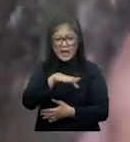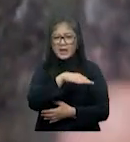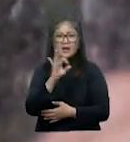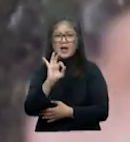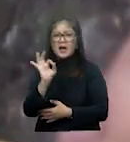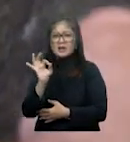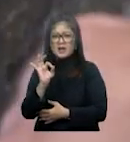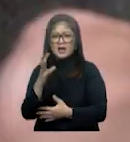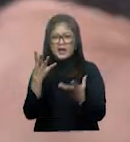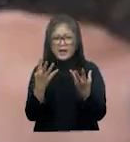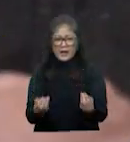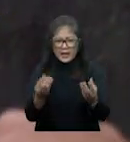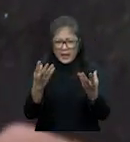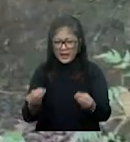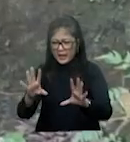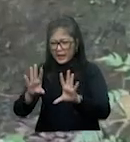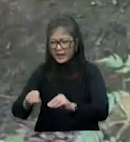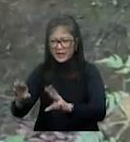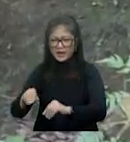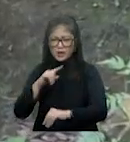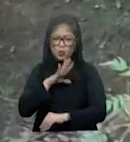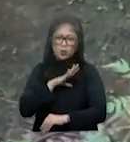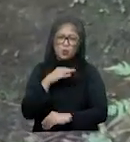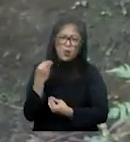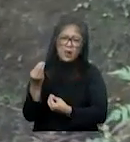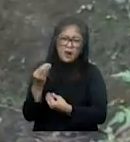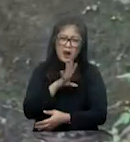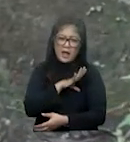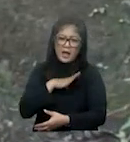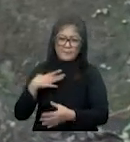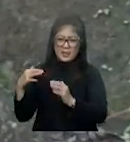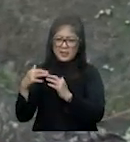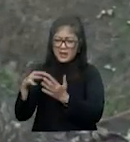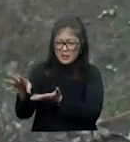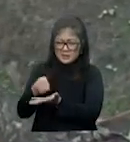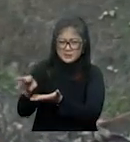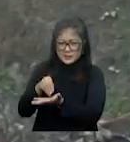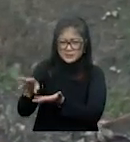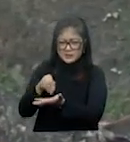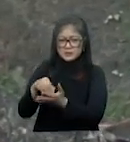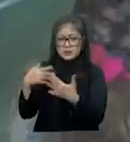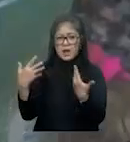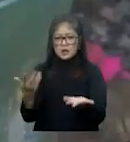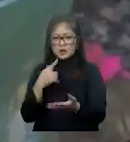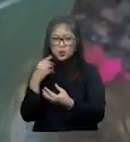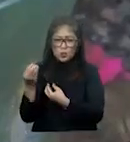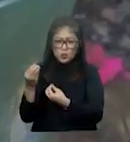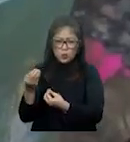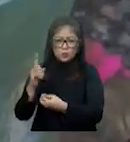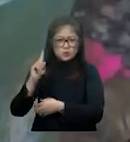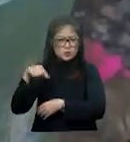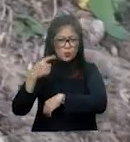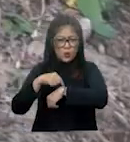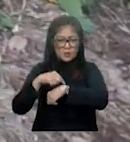mengering. Tak jarang warga harus menunggu lama agar air tanah bisa diambil kembali. Bahkan ada warga yang menunggu air hingga malam hari agar pagi